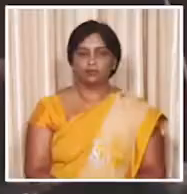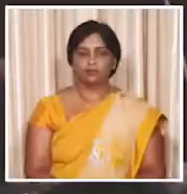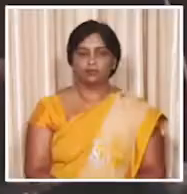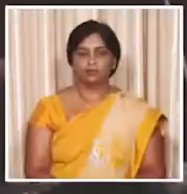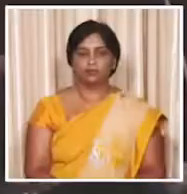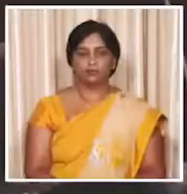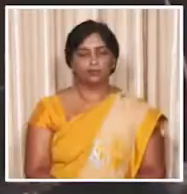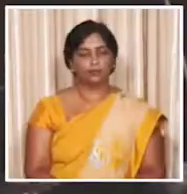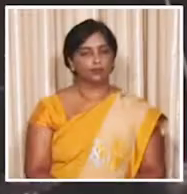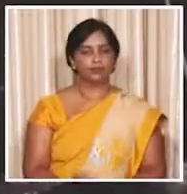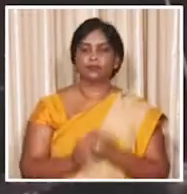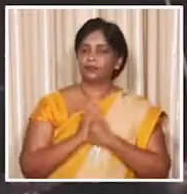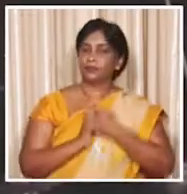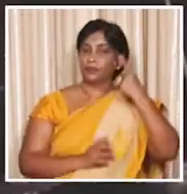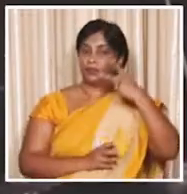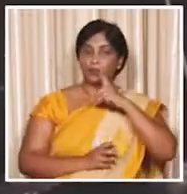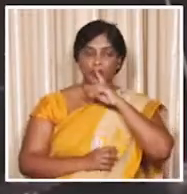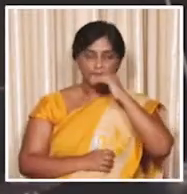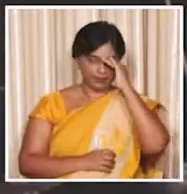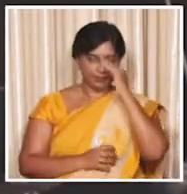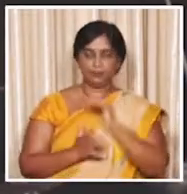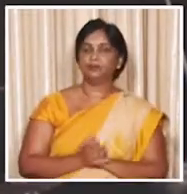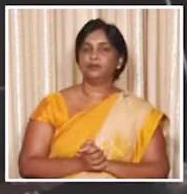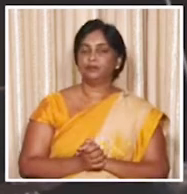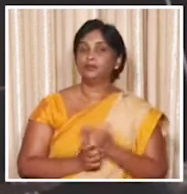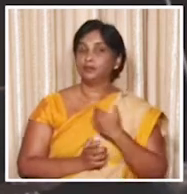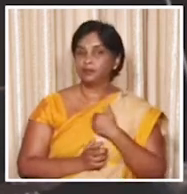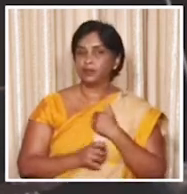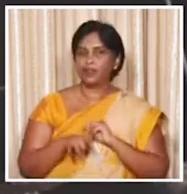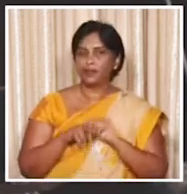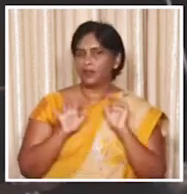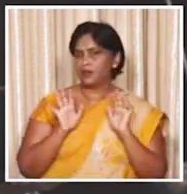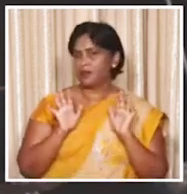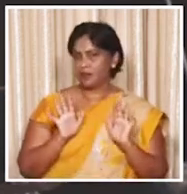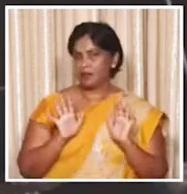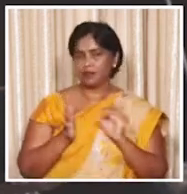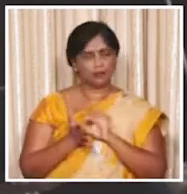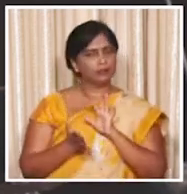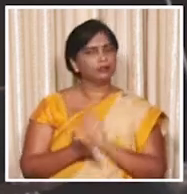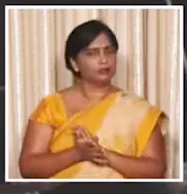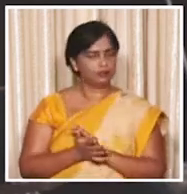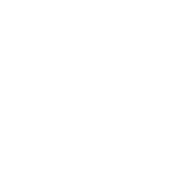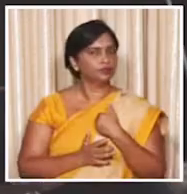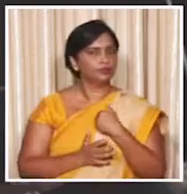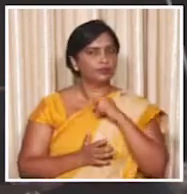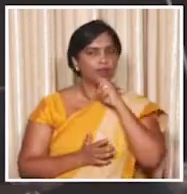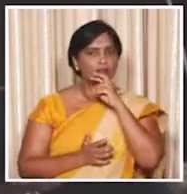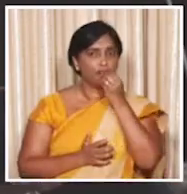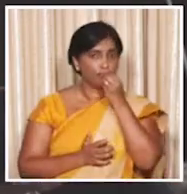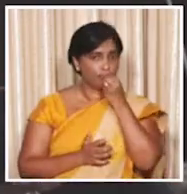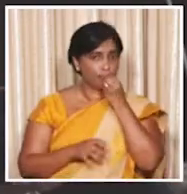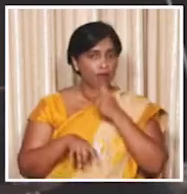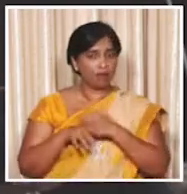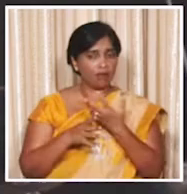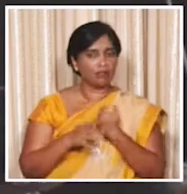கௌரவ பிரதி சபாநாயகர் அவர்களே, எனக்கு 9 நிமிடங்கள் ஒதுக்கப்பட்டிருக்கிறது. தயவு செய்து இன்றைக்கு மதிய நேர மதிய உணவு நேரமும் சேர்க்கப்பட்டிருப்பதால் எனக்கு ஒரு